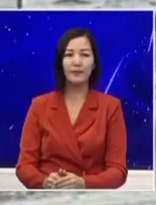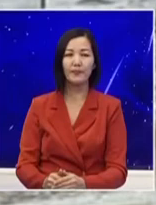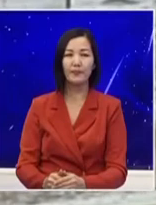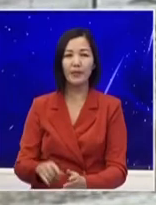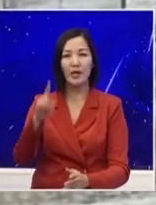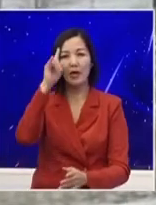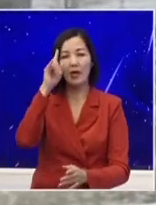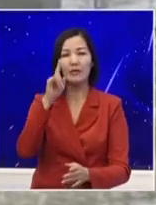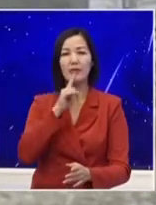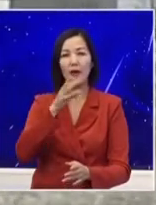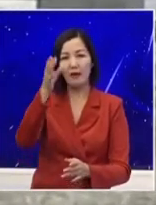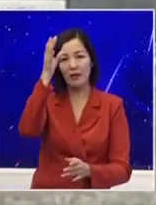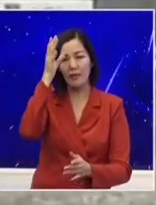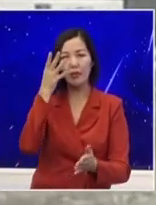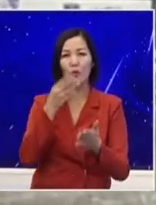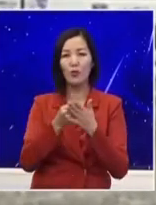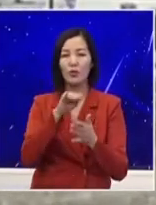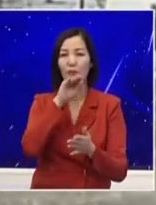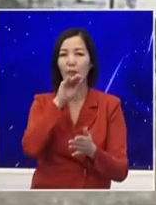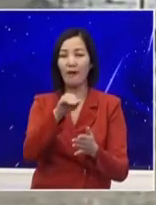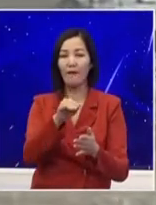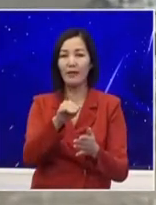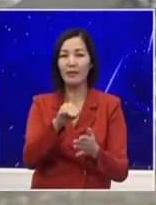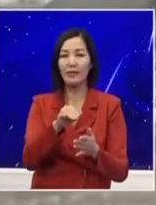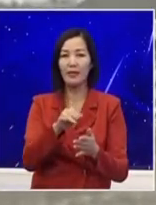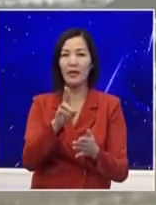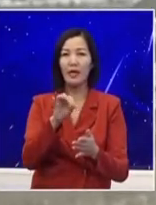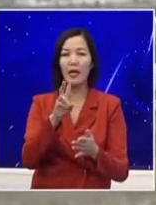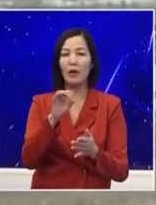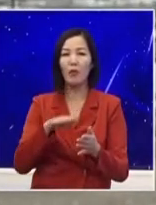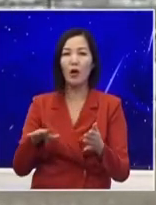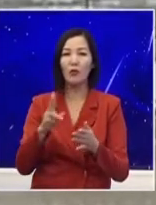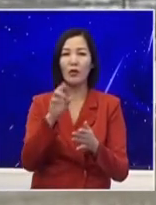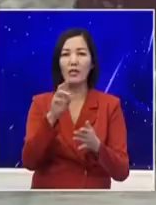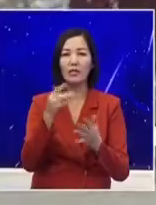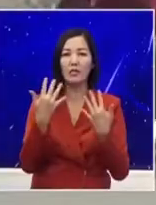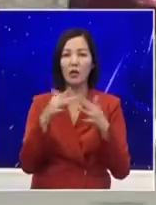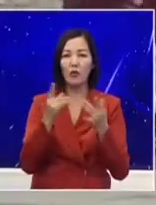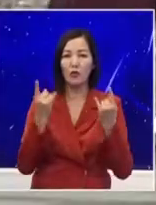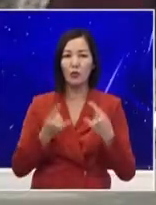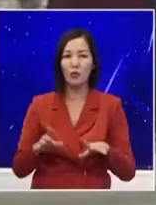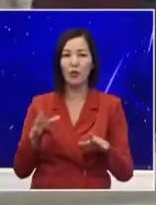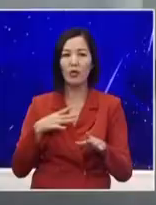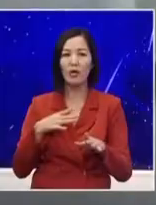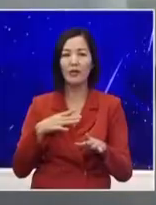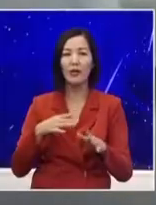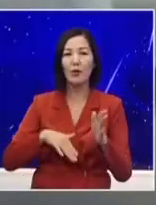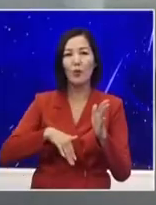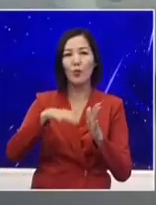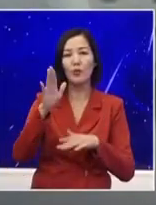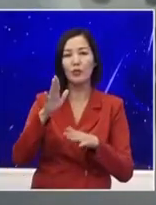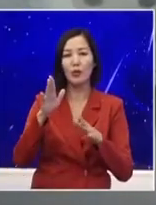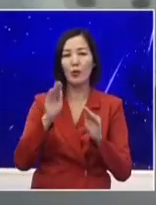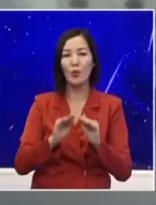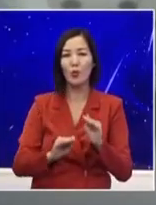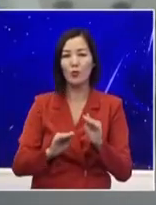Қазақ ғылымында өзіндік қолтаңбасын қалдырған академик азамат Келі Кербұлақ ауданы Қызылжар ауылында өмірге келді, ер жетті. Оқушы